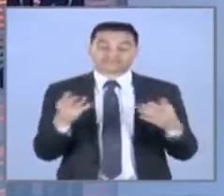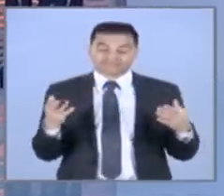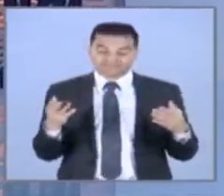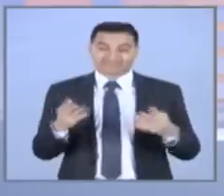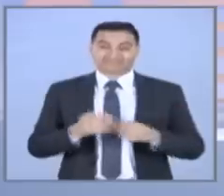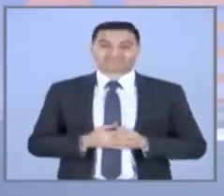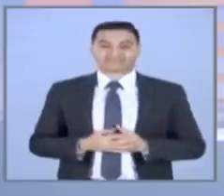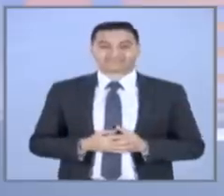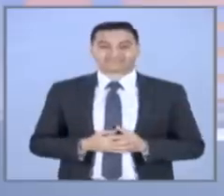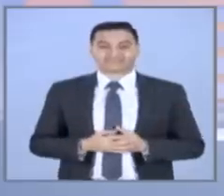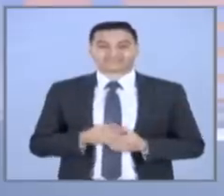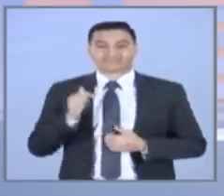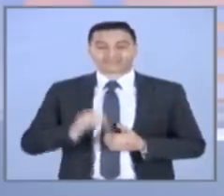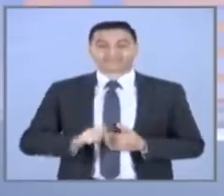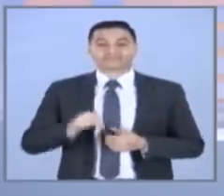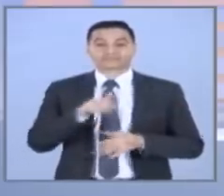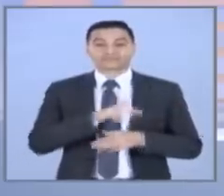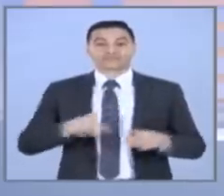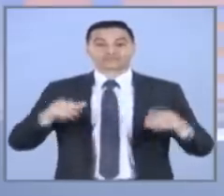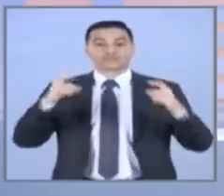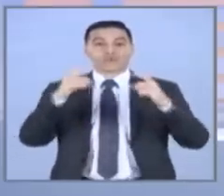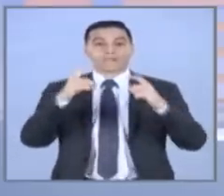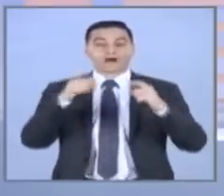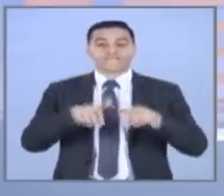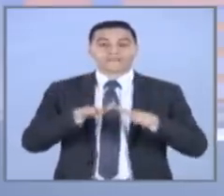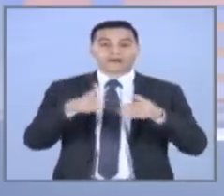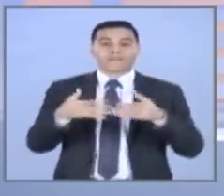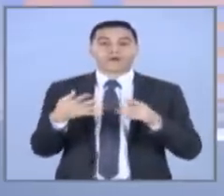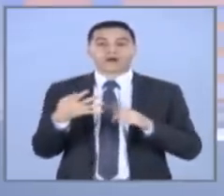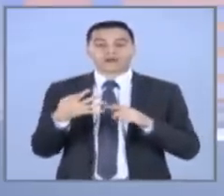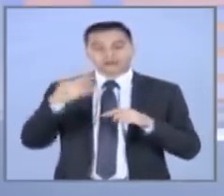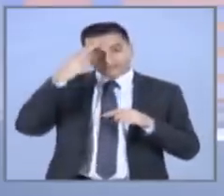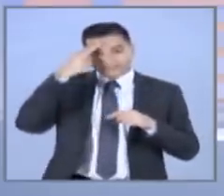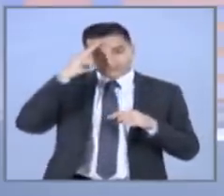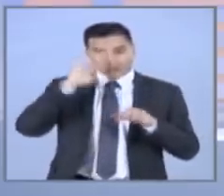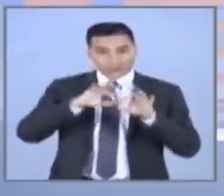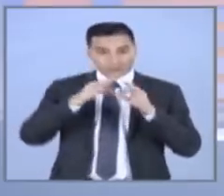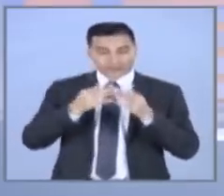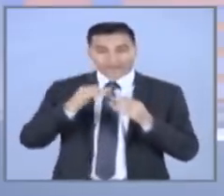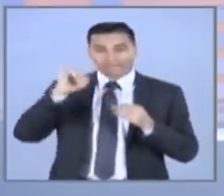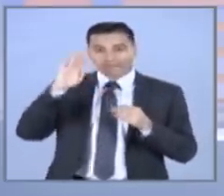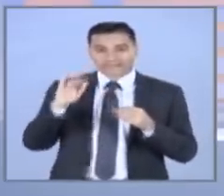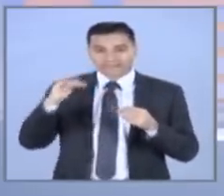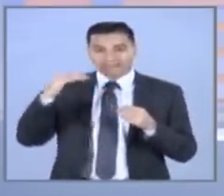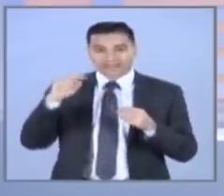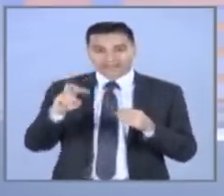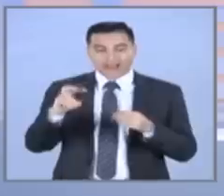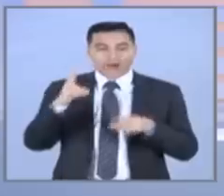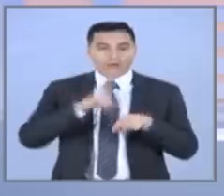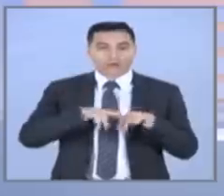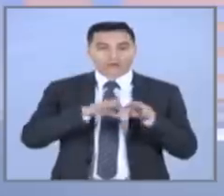2023 ميلادية. النهاردة عندنا مباراة في المجموعة الرابعة واللي بتضم عيلة مسيحة وعيلة